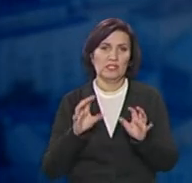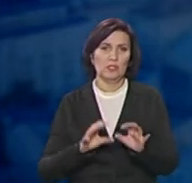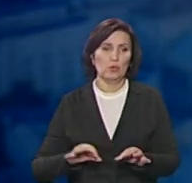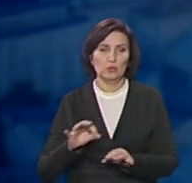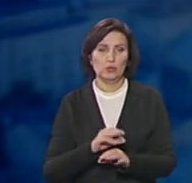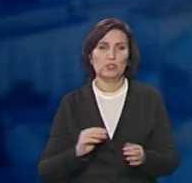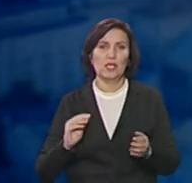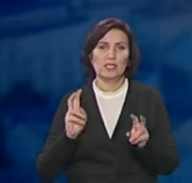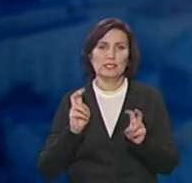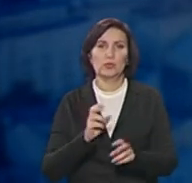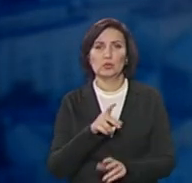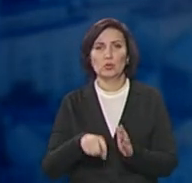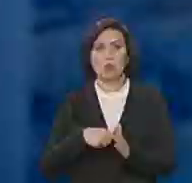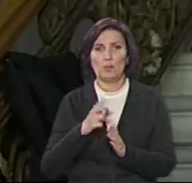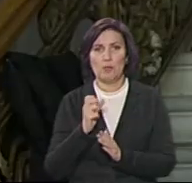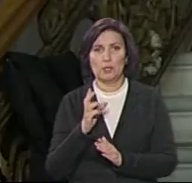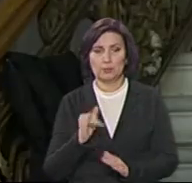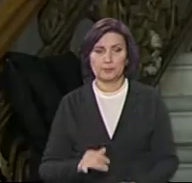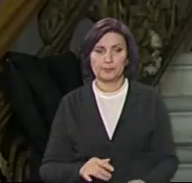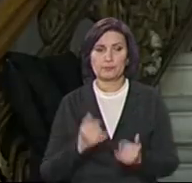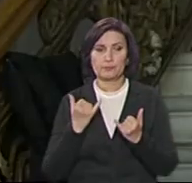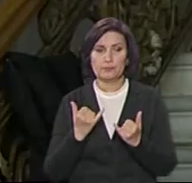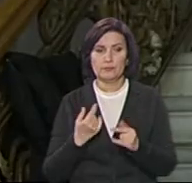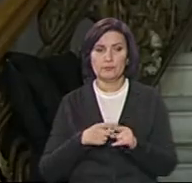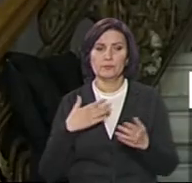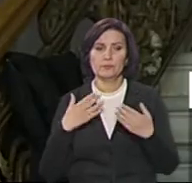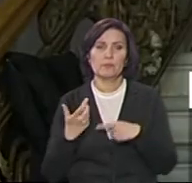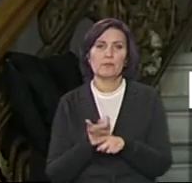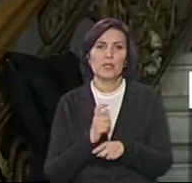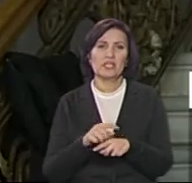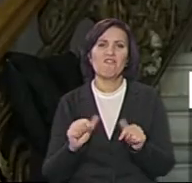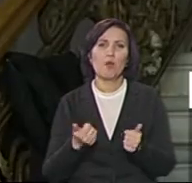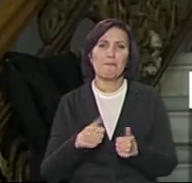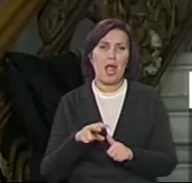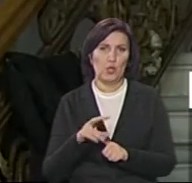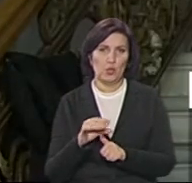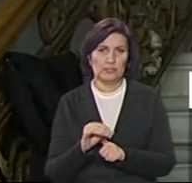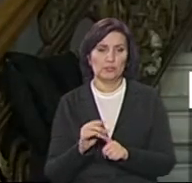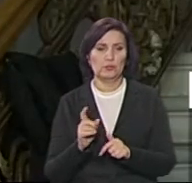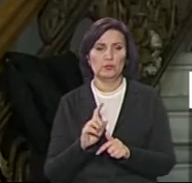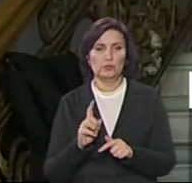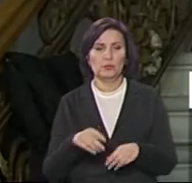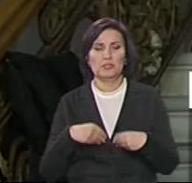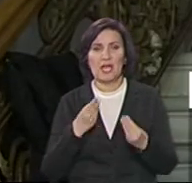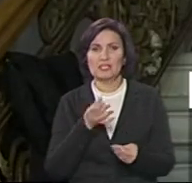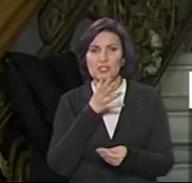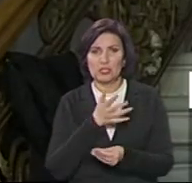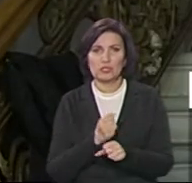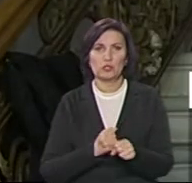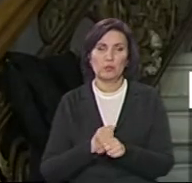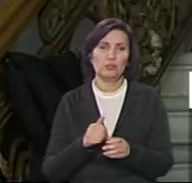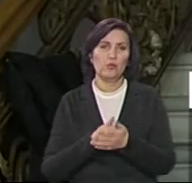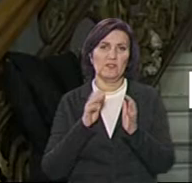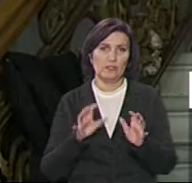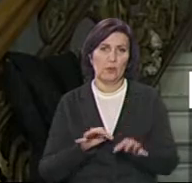щодо статусу Донбасу. Ми зараз до цього ставимось більше як до формальної історії, що дати собі час розробити новий